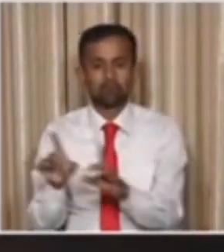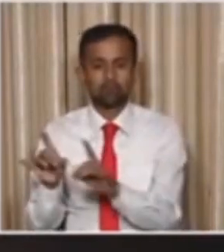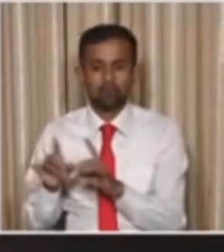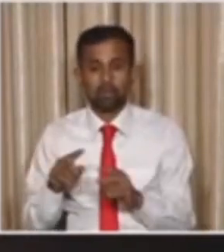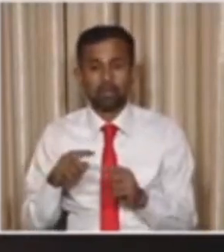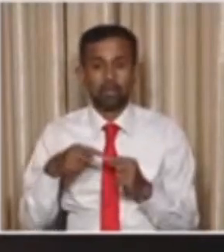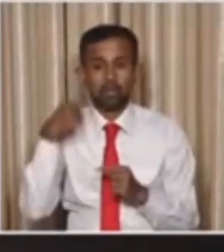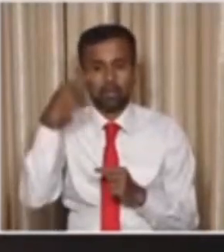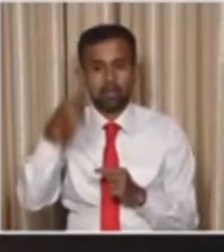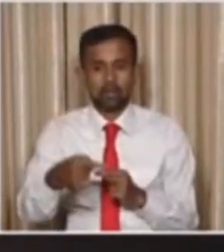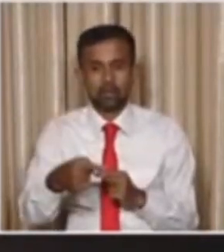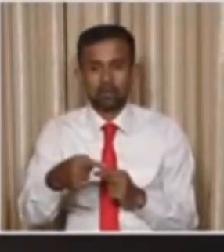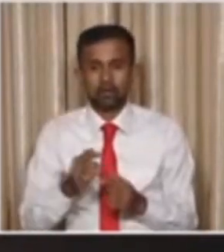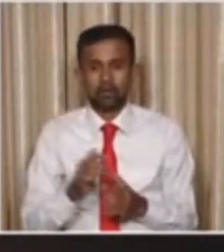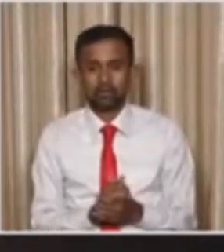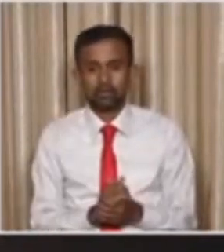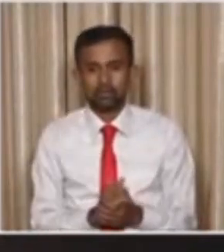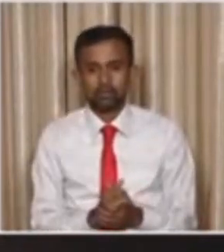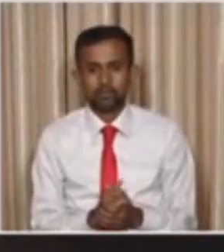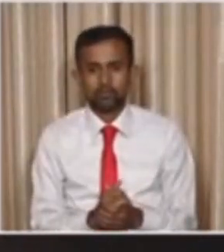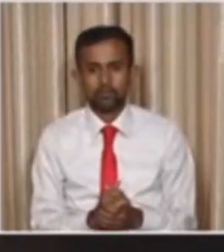වෙනකොට